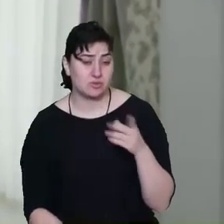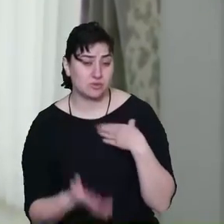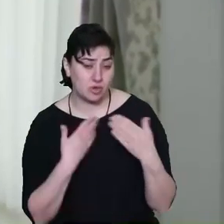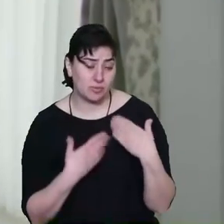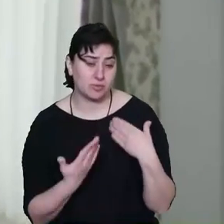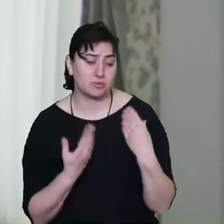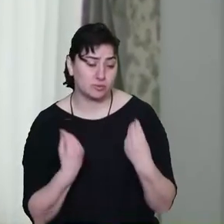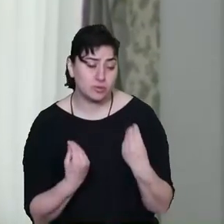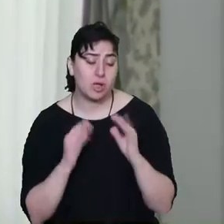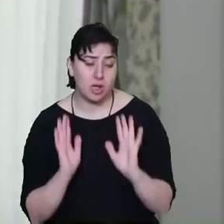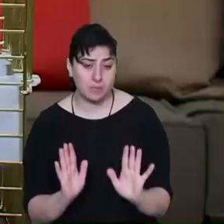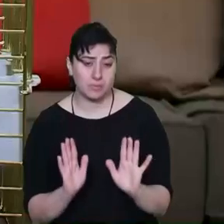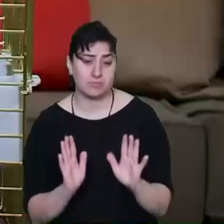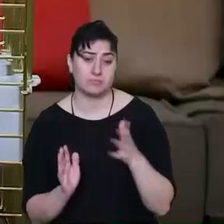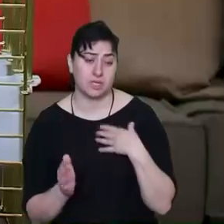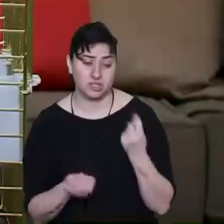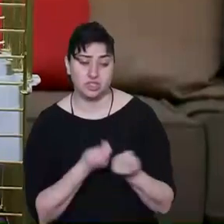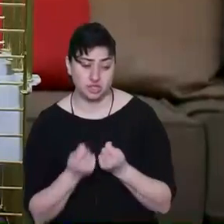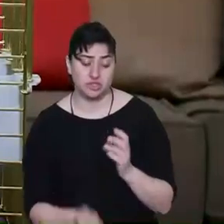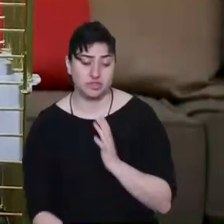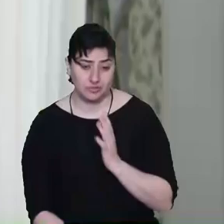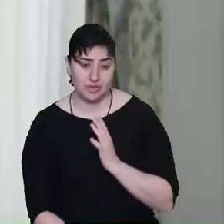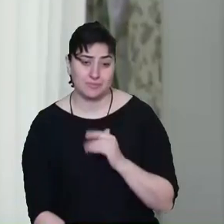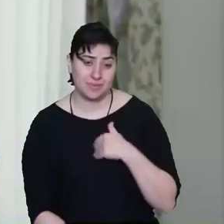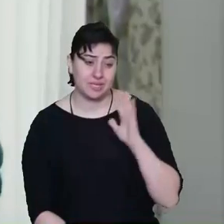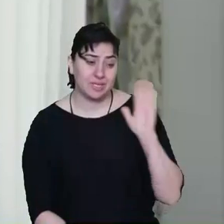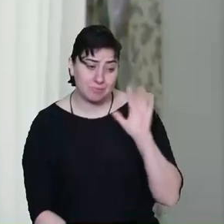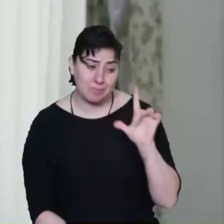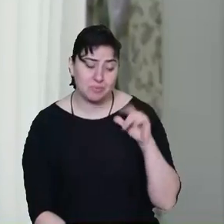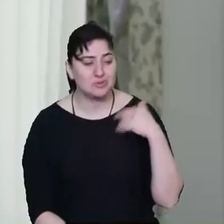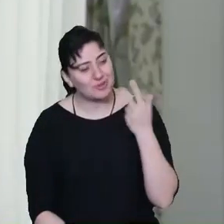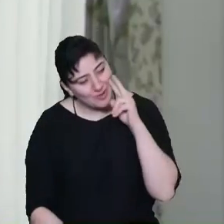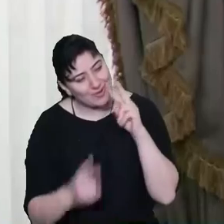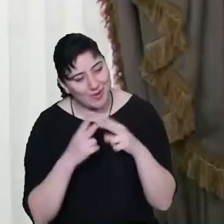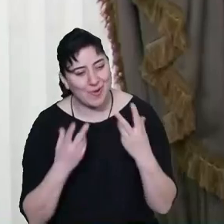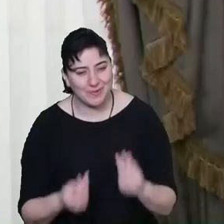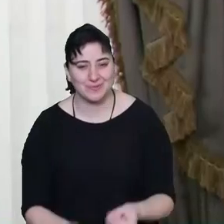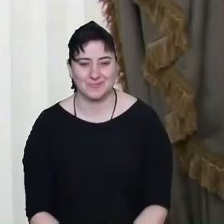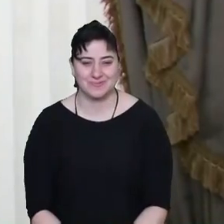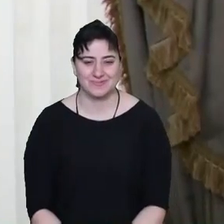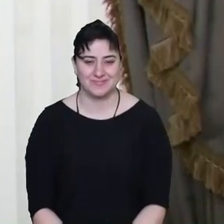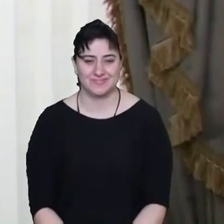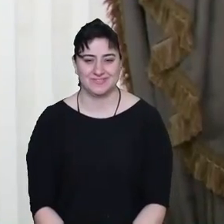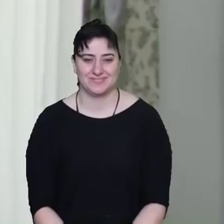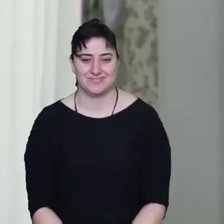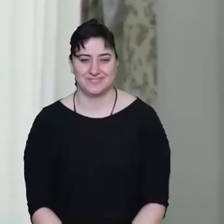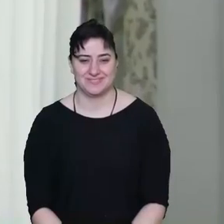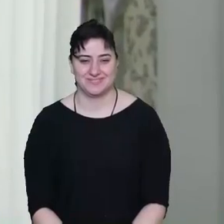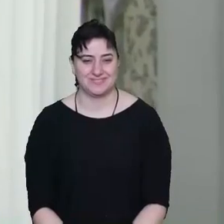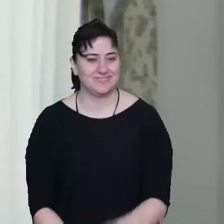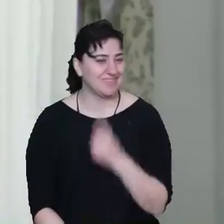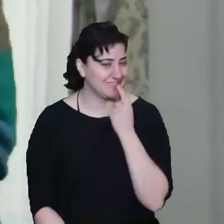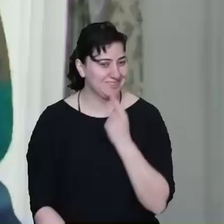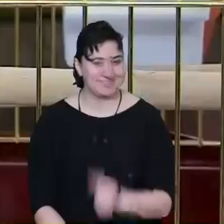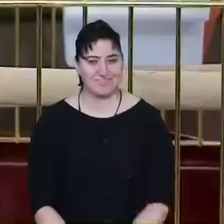sohbet etmek aslında çok güzeldi ama yani ben biraz işim gücüm olduğu için gitmem lazım. Sonra tekrar gelirim. Oldu mu canım? Ay kurban